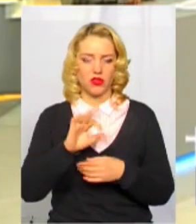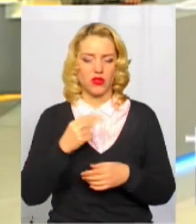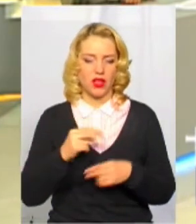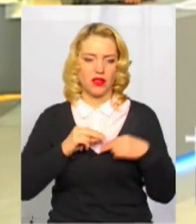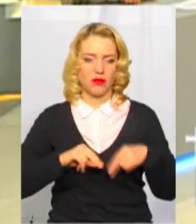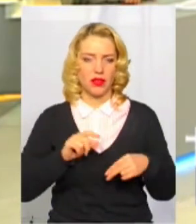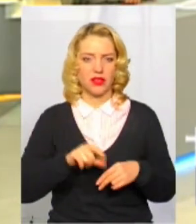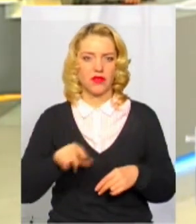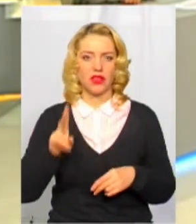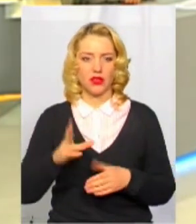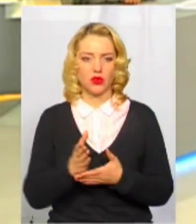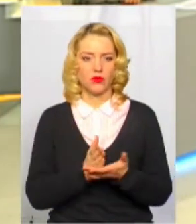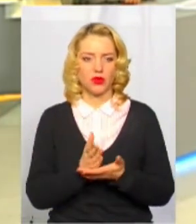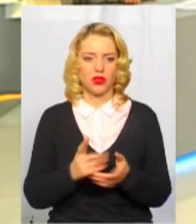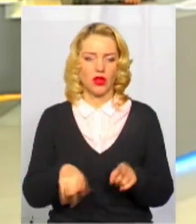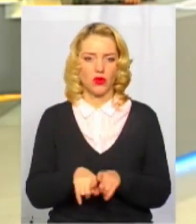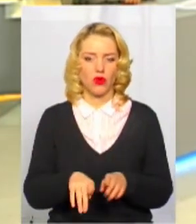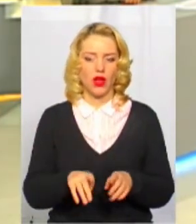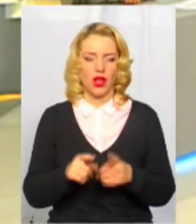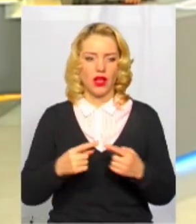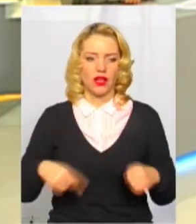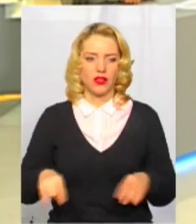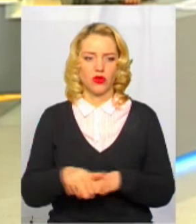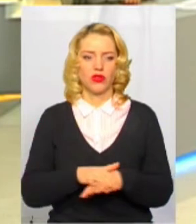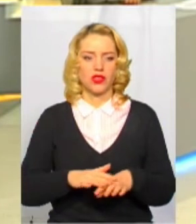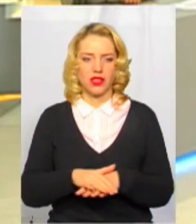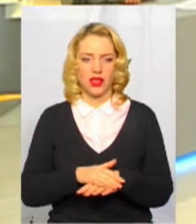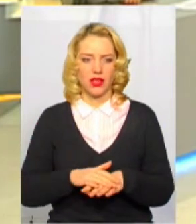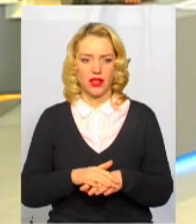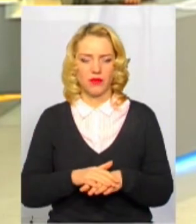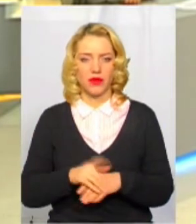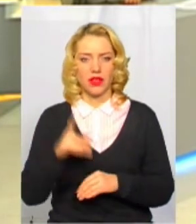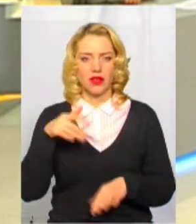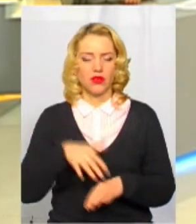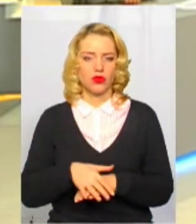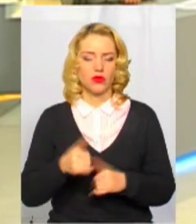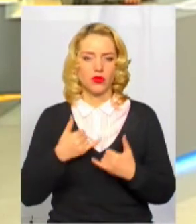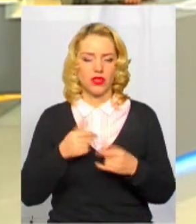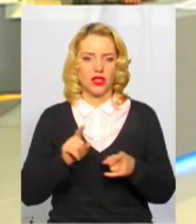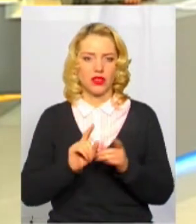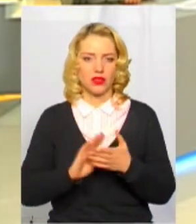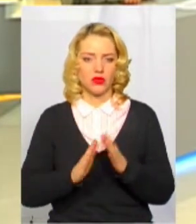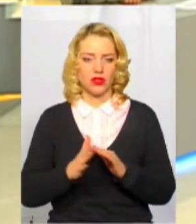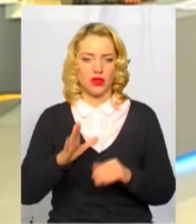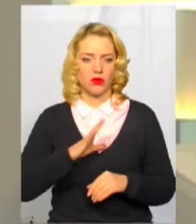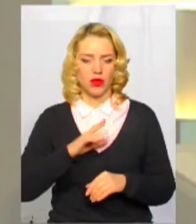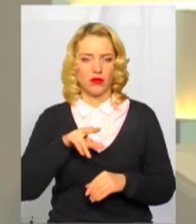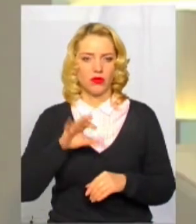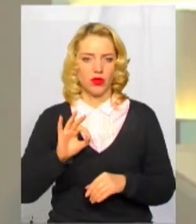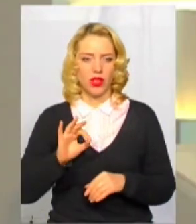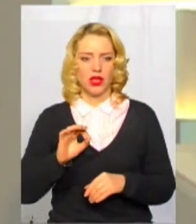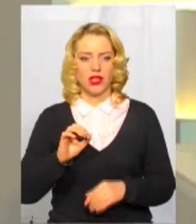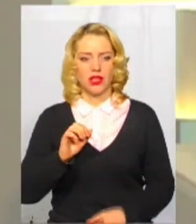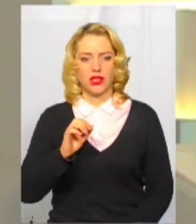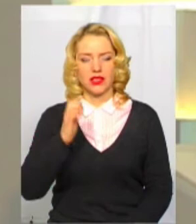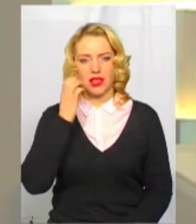які обслуговують дану категорію населення. Ну, розумієте, в нас сьогодні така ситуація була по